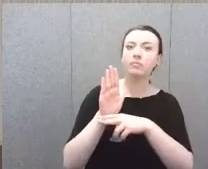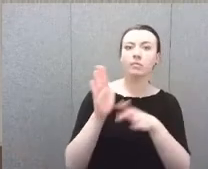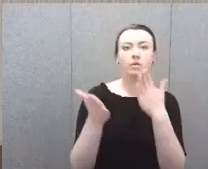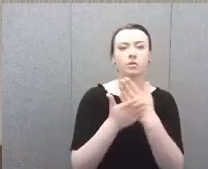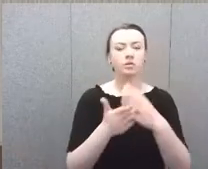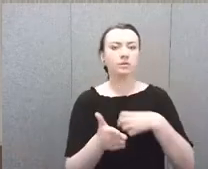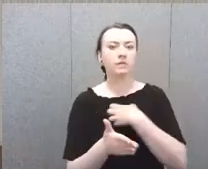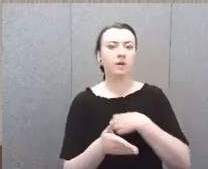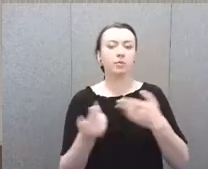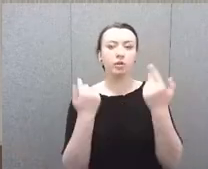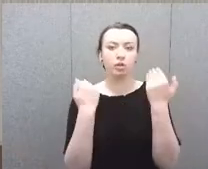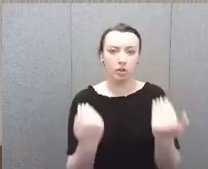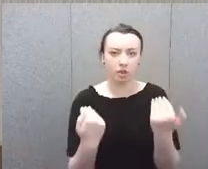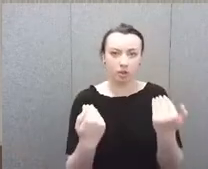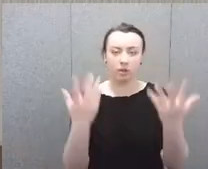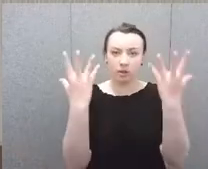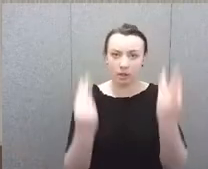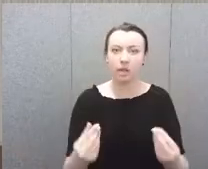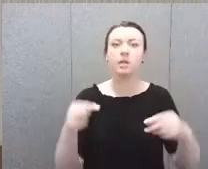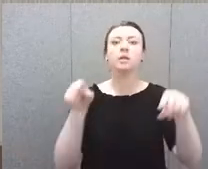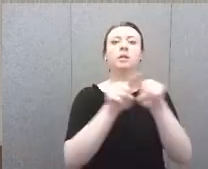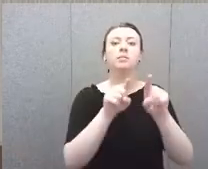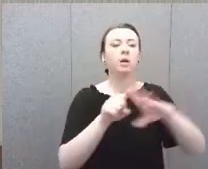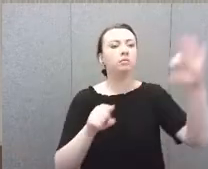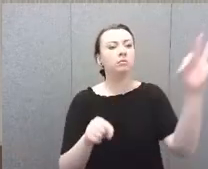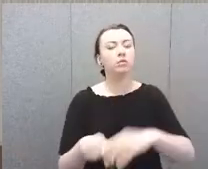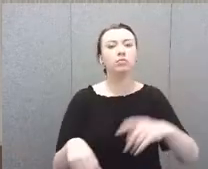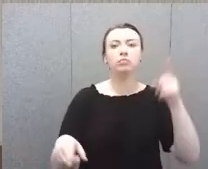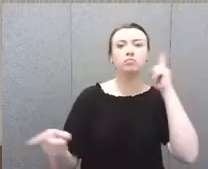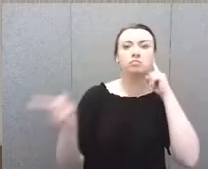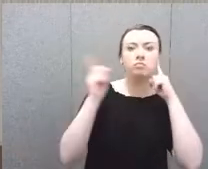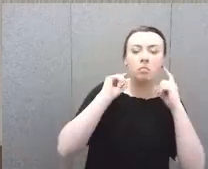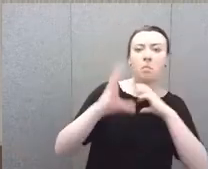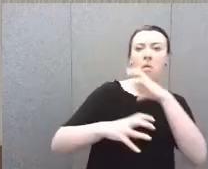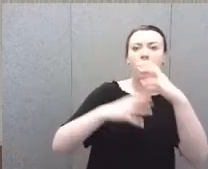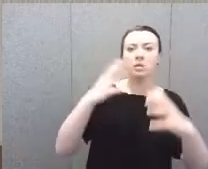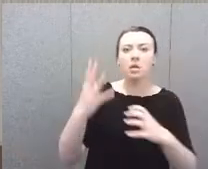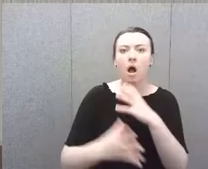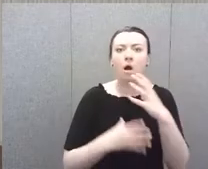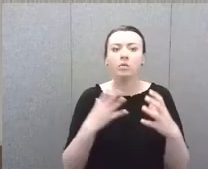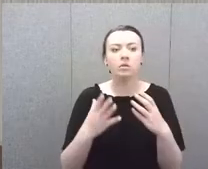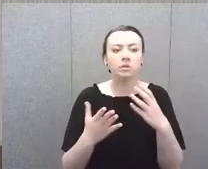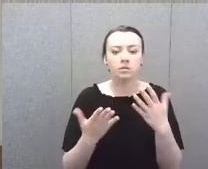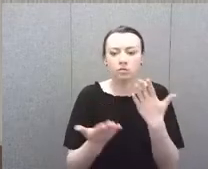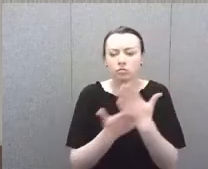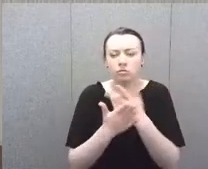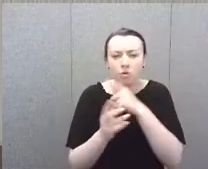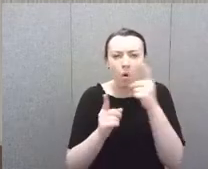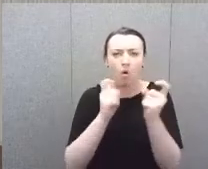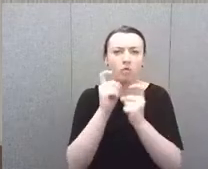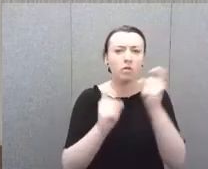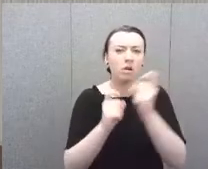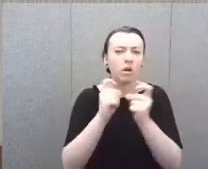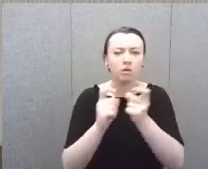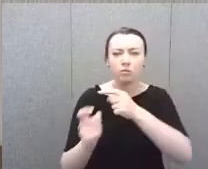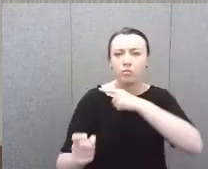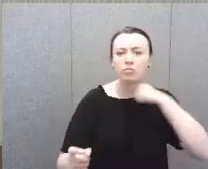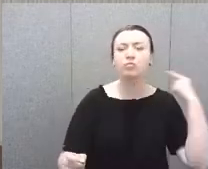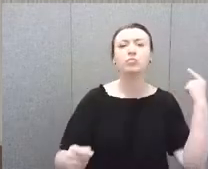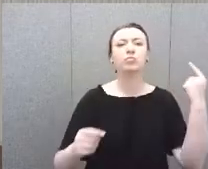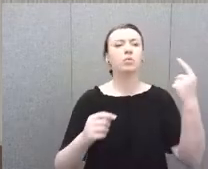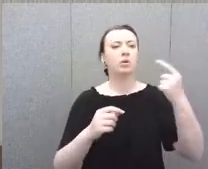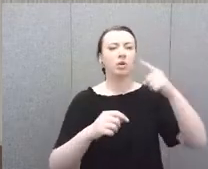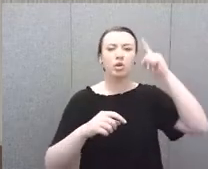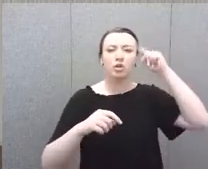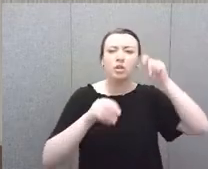Эти резолюции актуальны и на сегодняшний день. Все чаще в мире мы слышим, что мир стоит на грани конфликта.